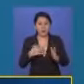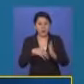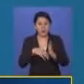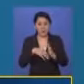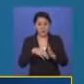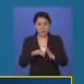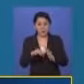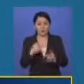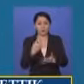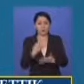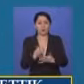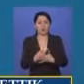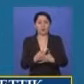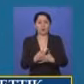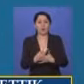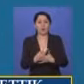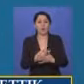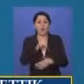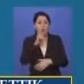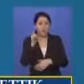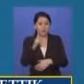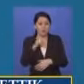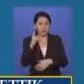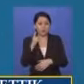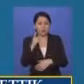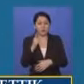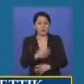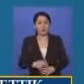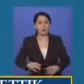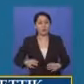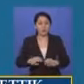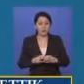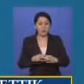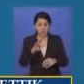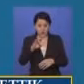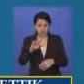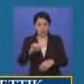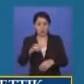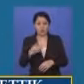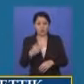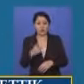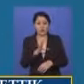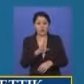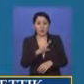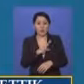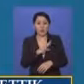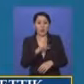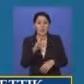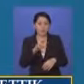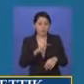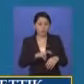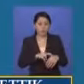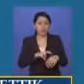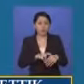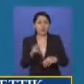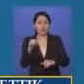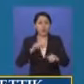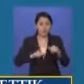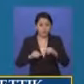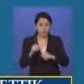үлгісін көрсетті. Волонтерлер қозғалысы жалпы ұлттық сипатқа ие болды. Дәрігерлер мен